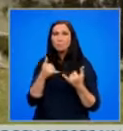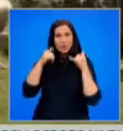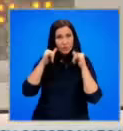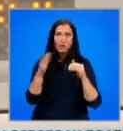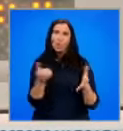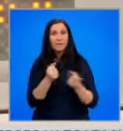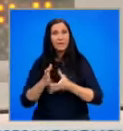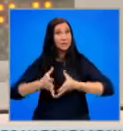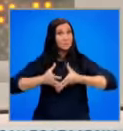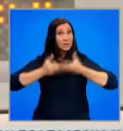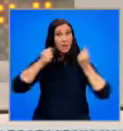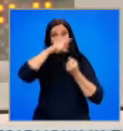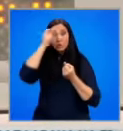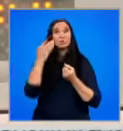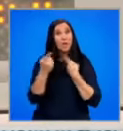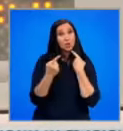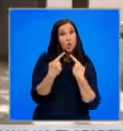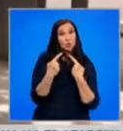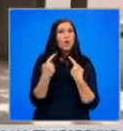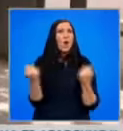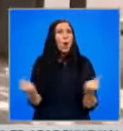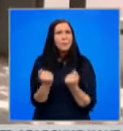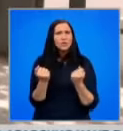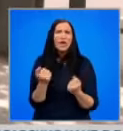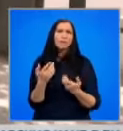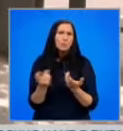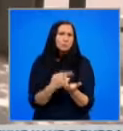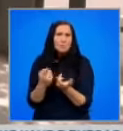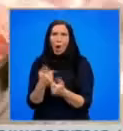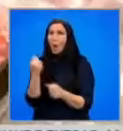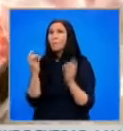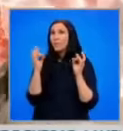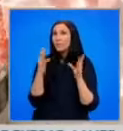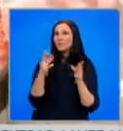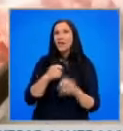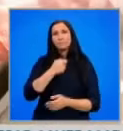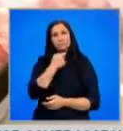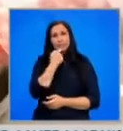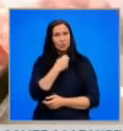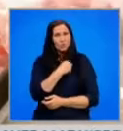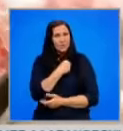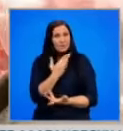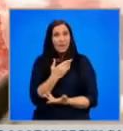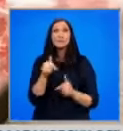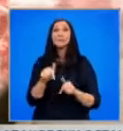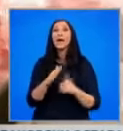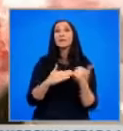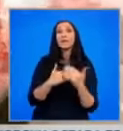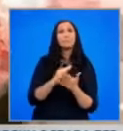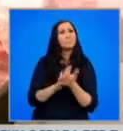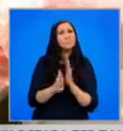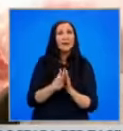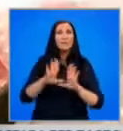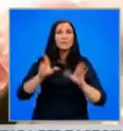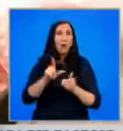горещините. Но при тези условия упражняването на някои професии се оказва изпитание. За сега се справяме, през цялото време пием